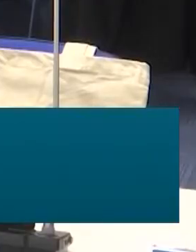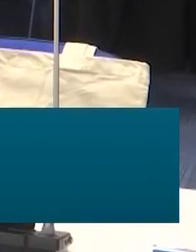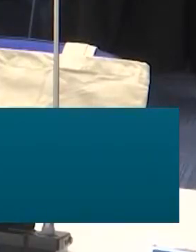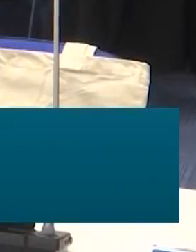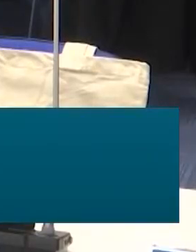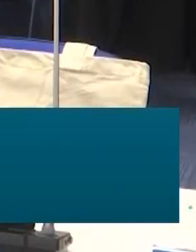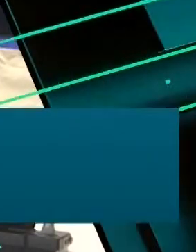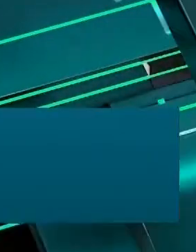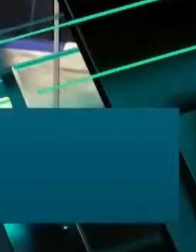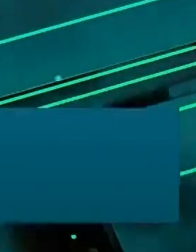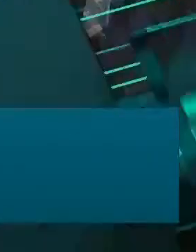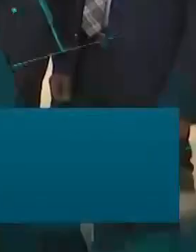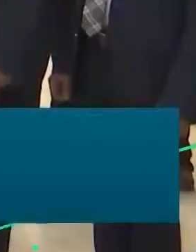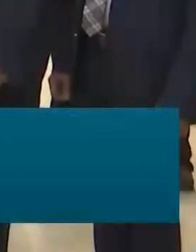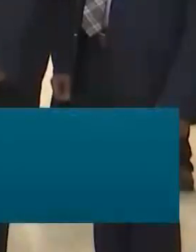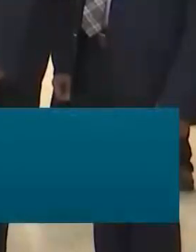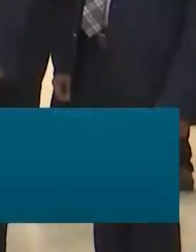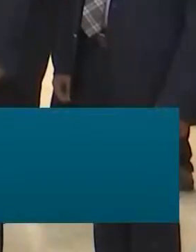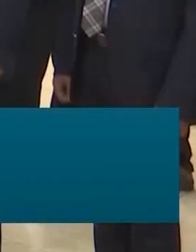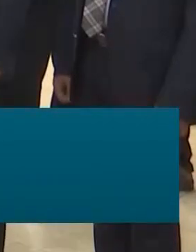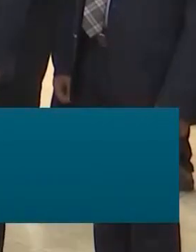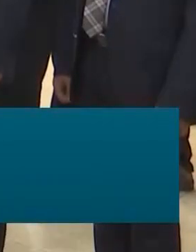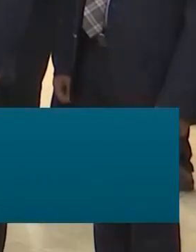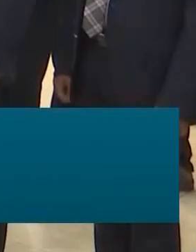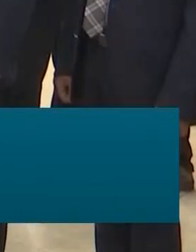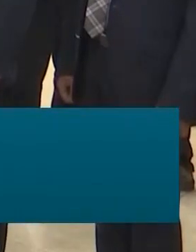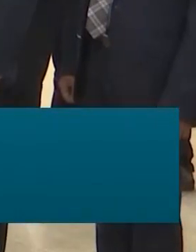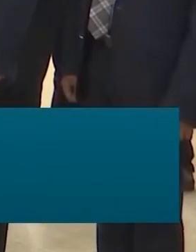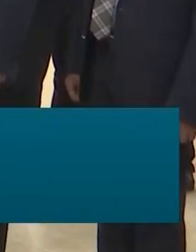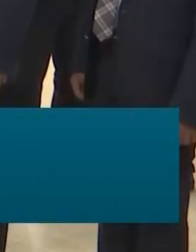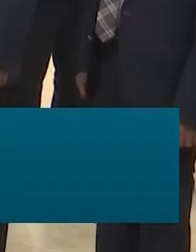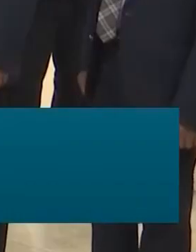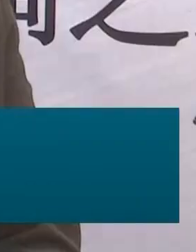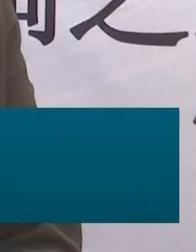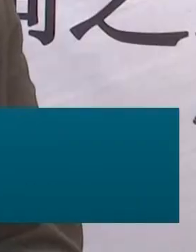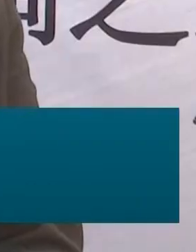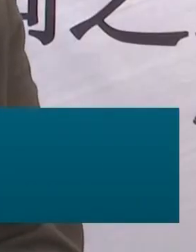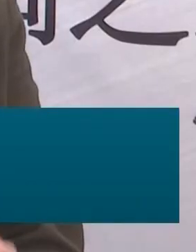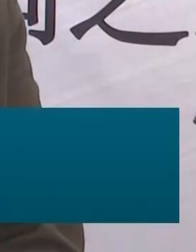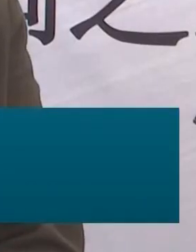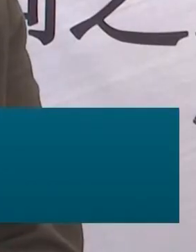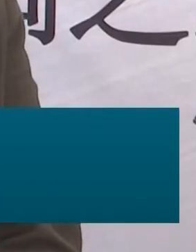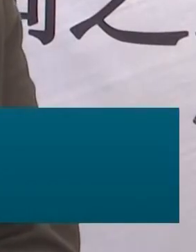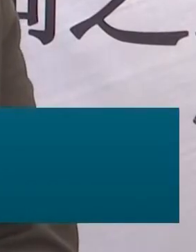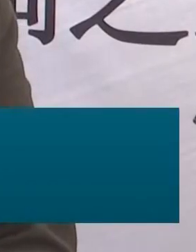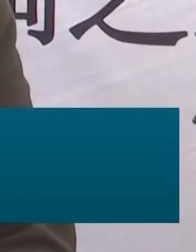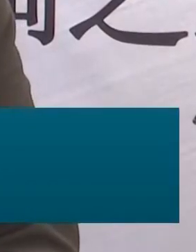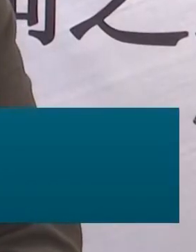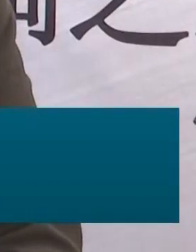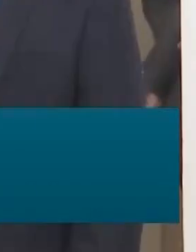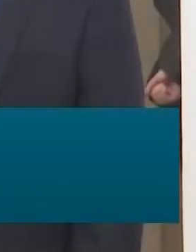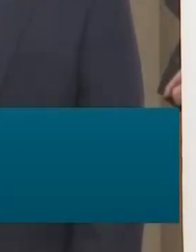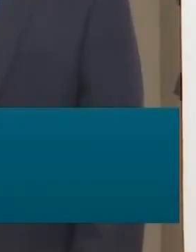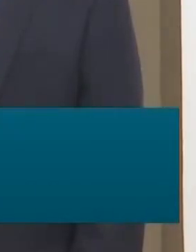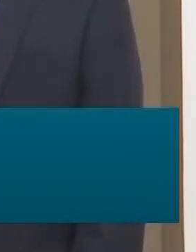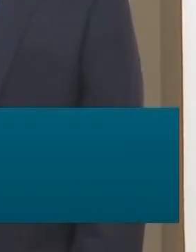в Алмааты новая страница в научном партнёрстве в музее заповеднике и Сык начал